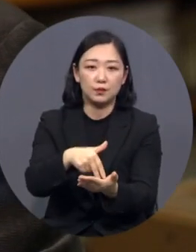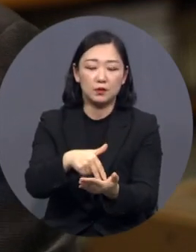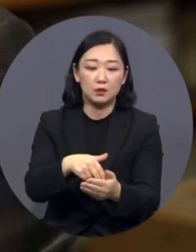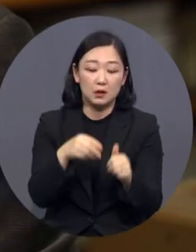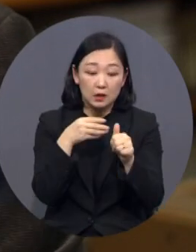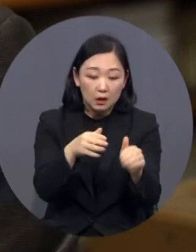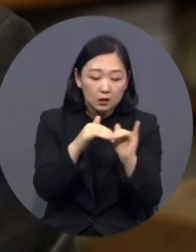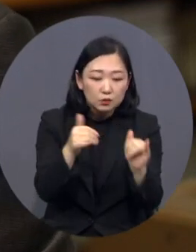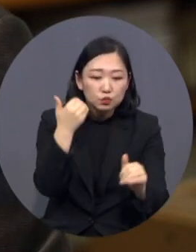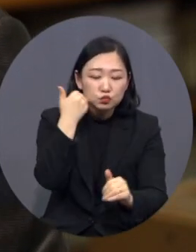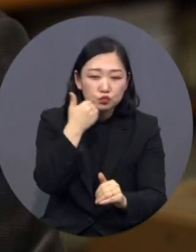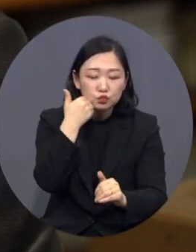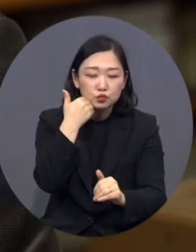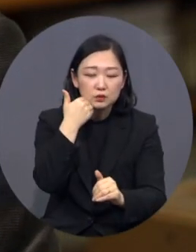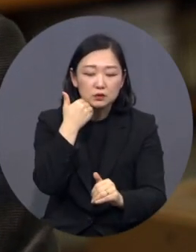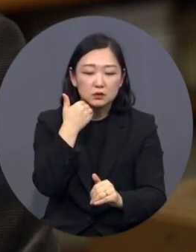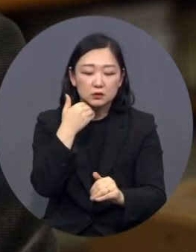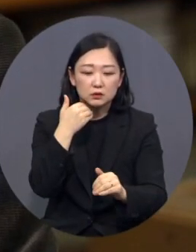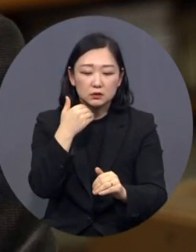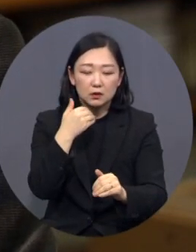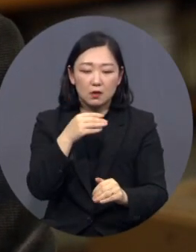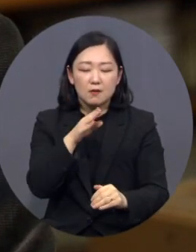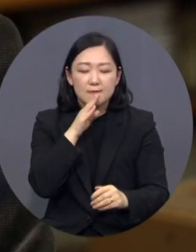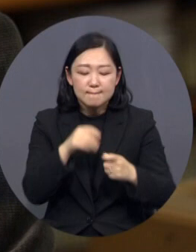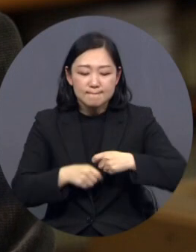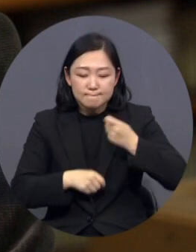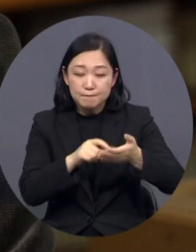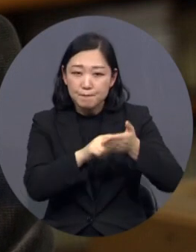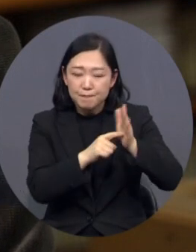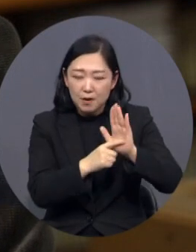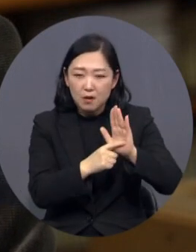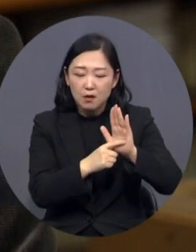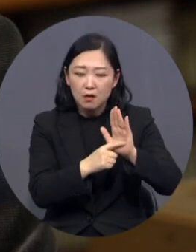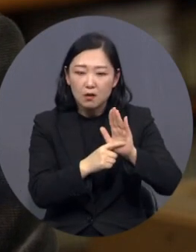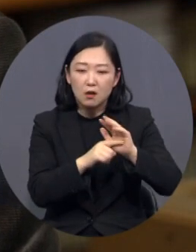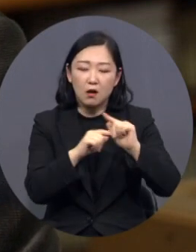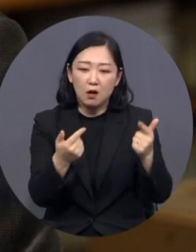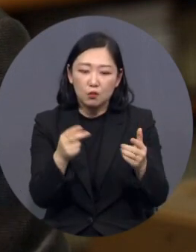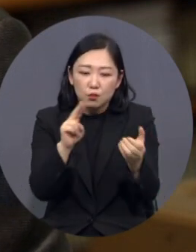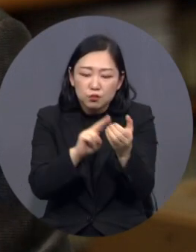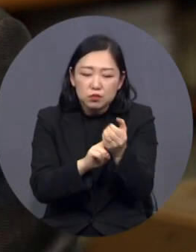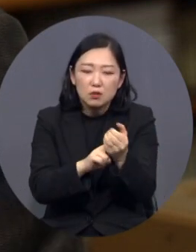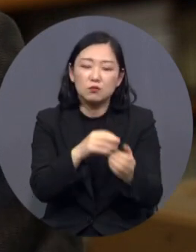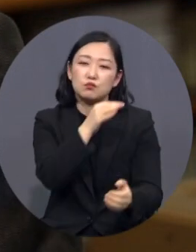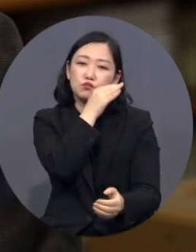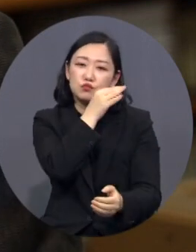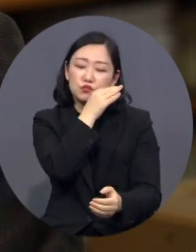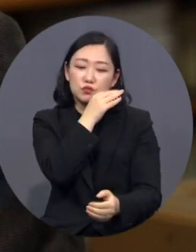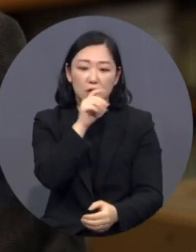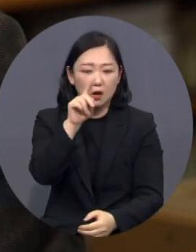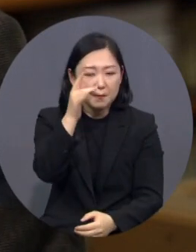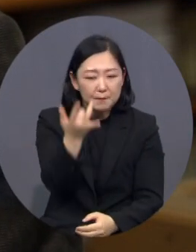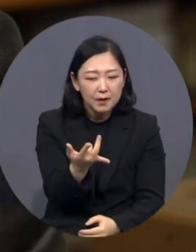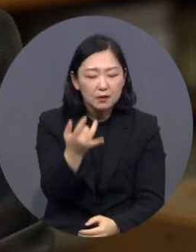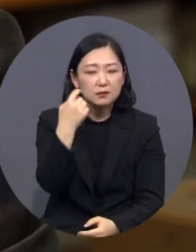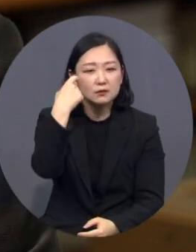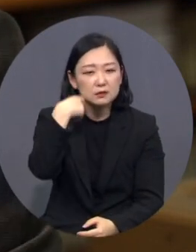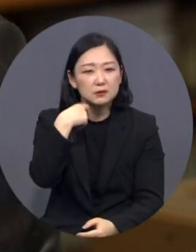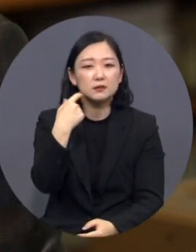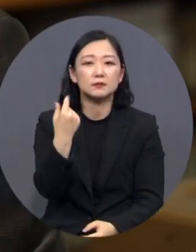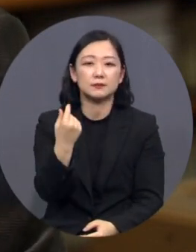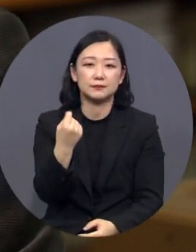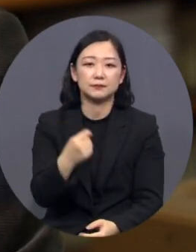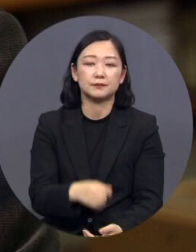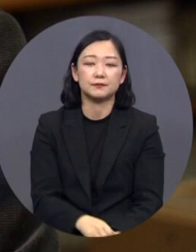가해자들의 진실을 밝히는 작품이 여전히 가려져 있다는 것은 부끄러운 일이죠 뭔가 하나 나사가 빠진 얘기가 되잖아요 그래서